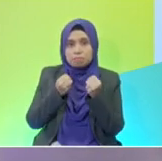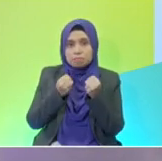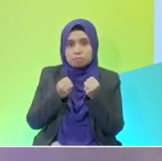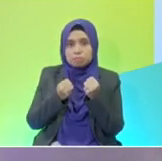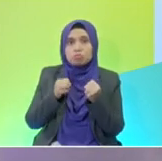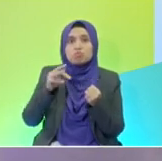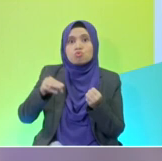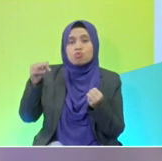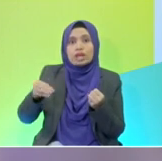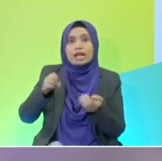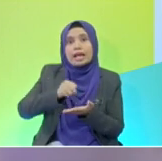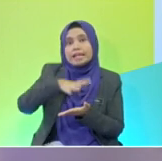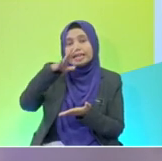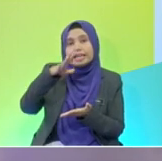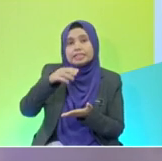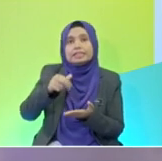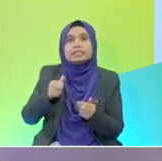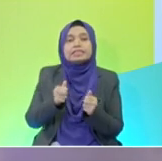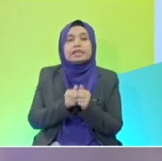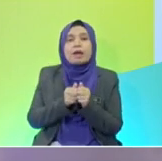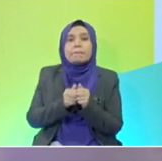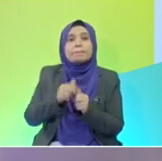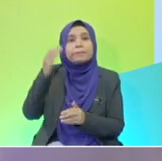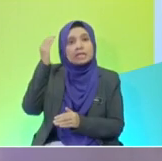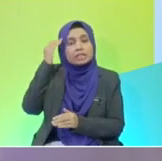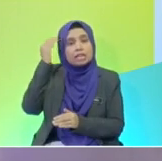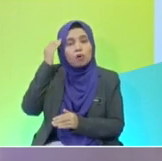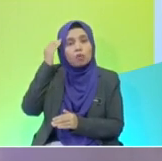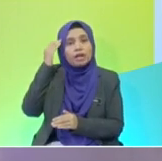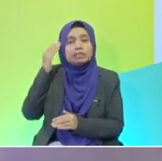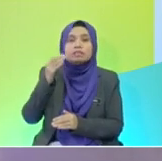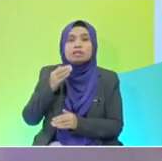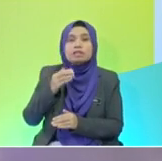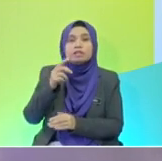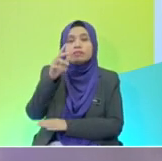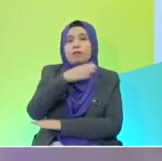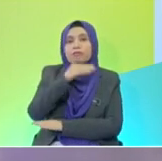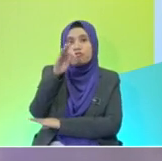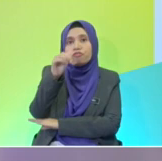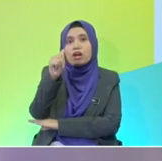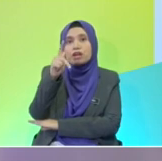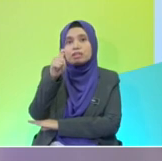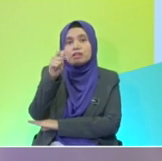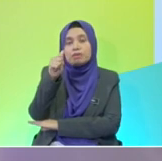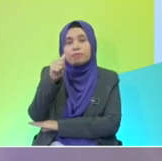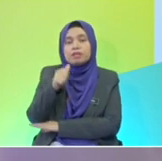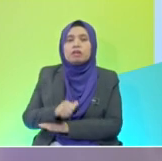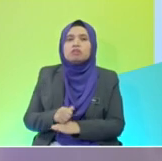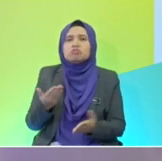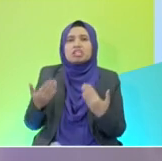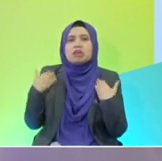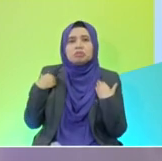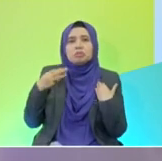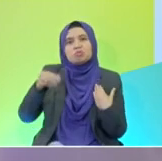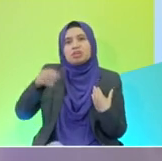dengan pengetahuan terminologi dan juga fakta Oke termasuk lah kadang-kadang ada murid yang khusus antara